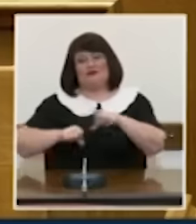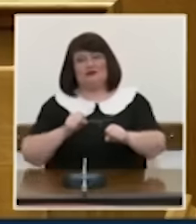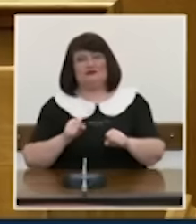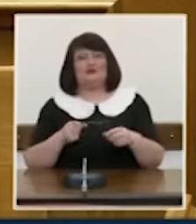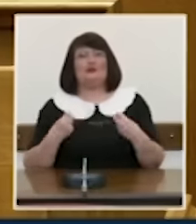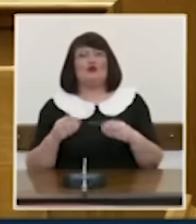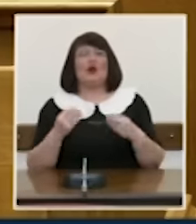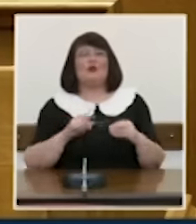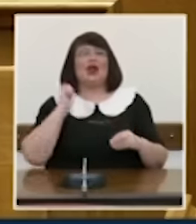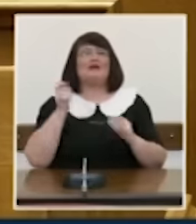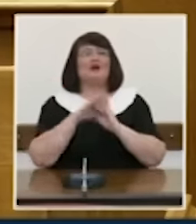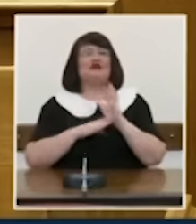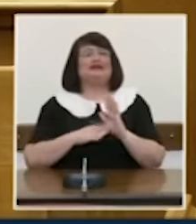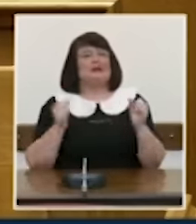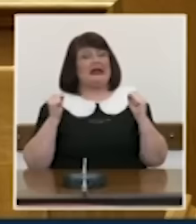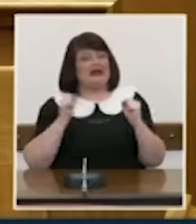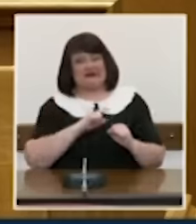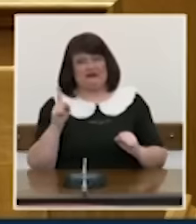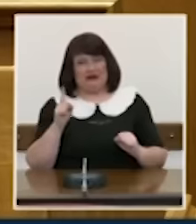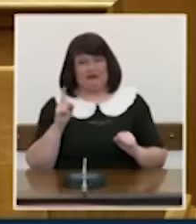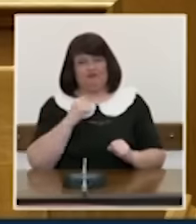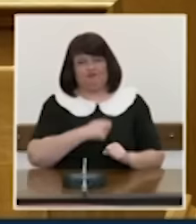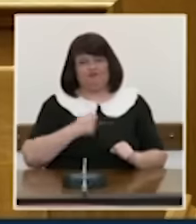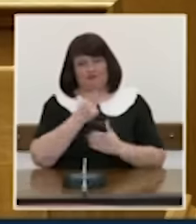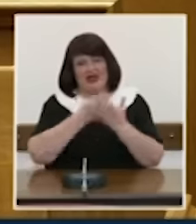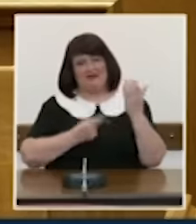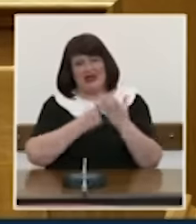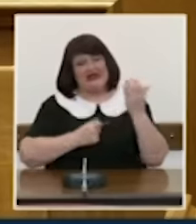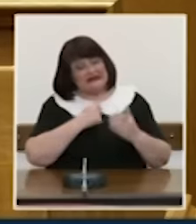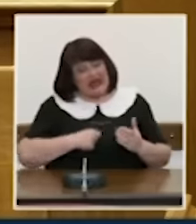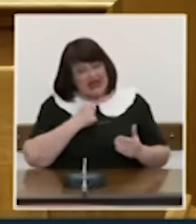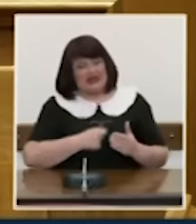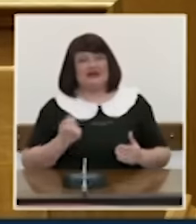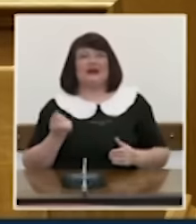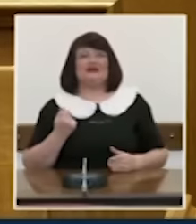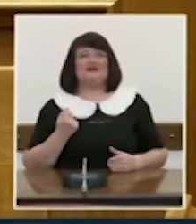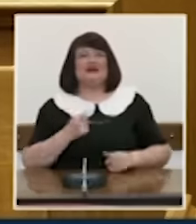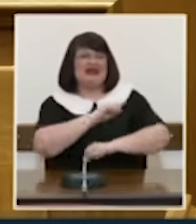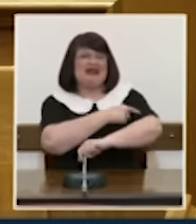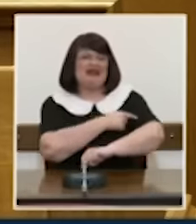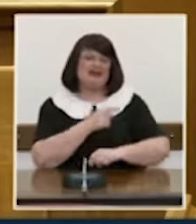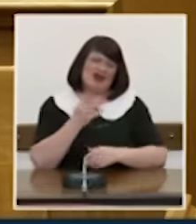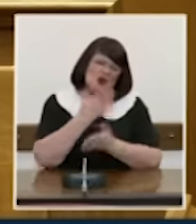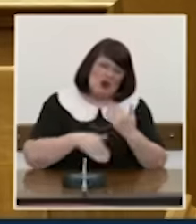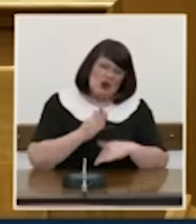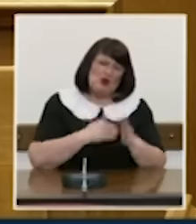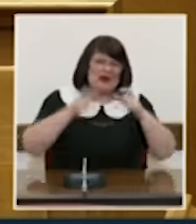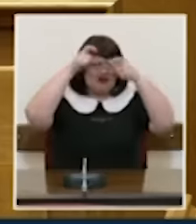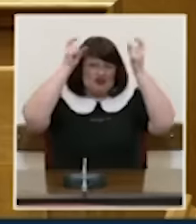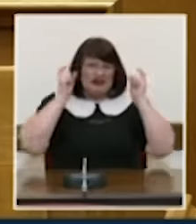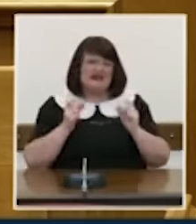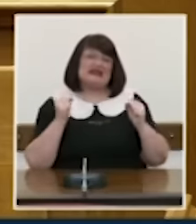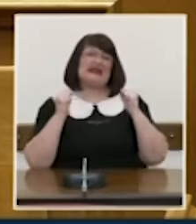ΕΣΥ. Ενάντια στις τραγικές ελλείψεις και την εξάντληση των γιατρών, των νοσηλευτών που ήταν ήρωες στην